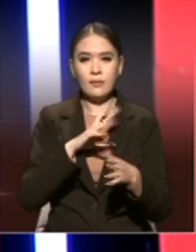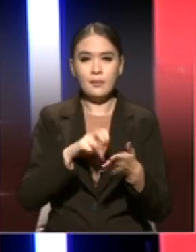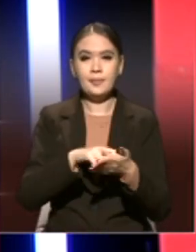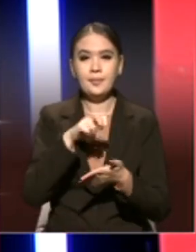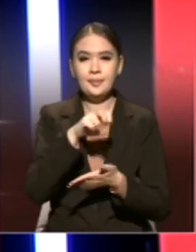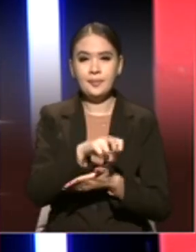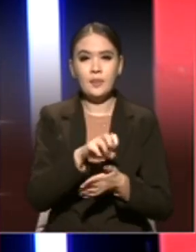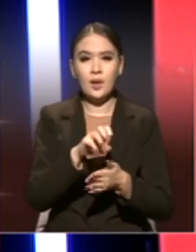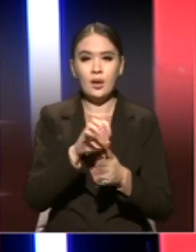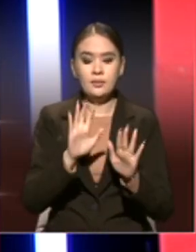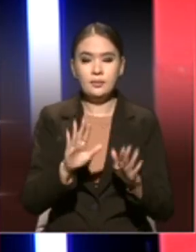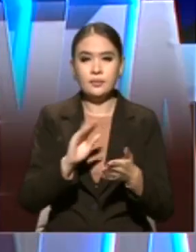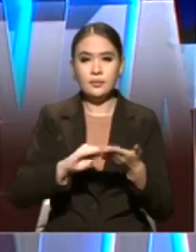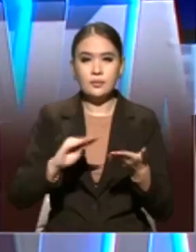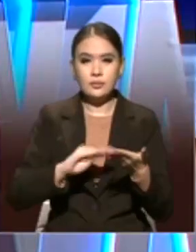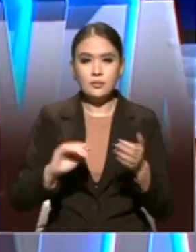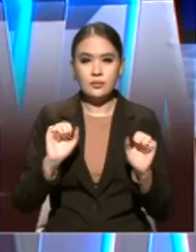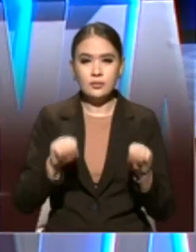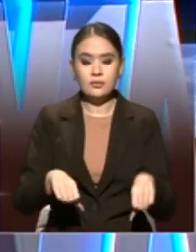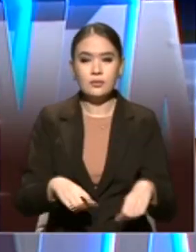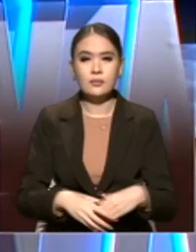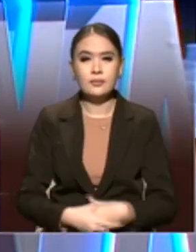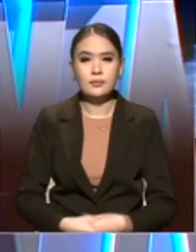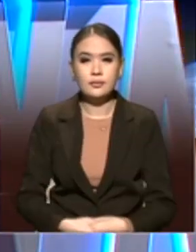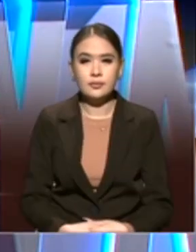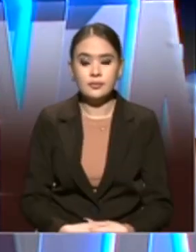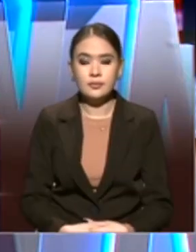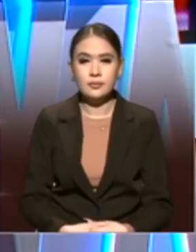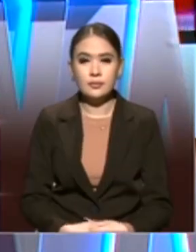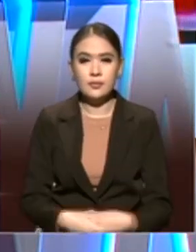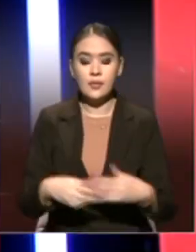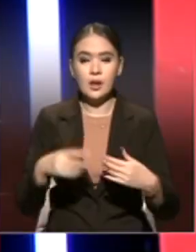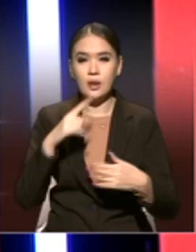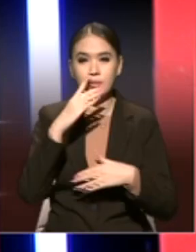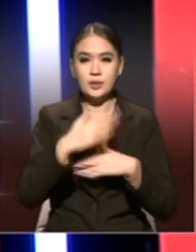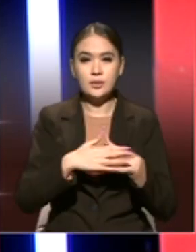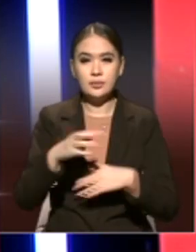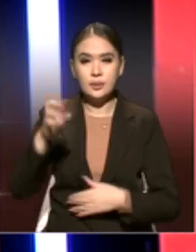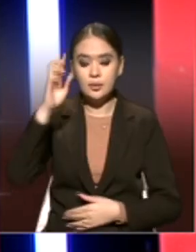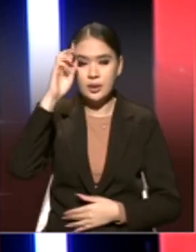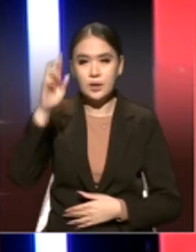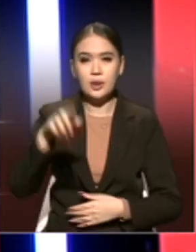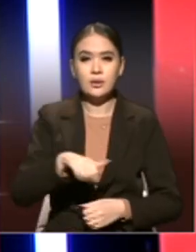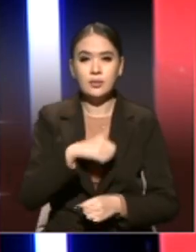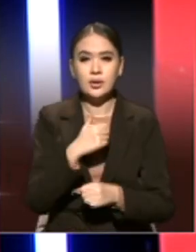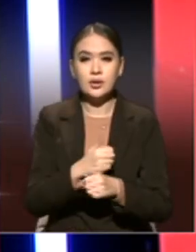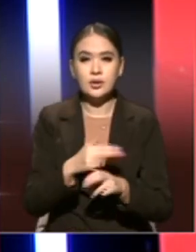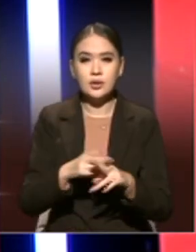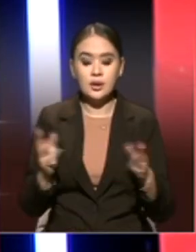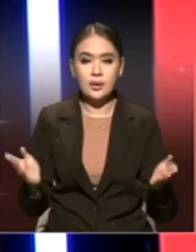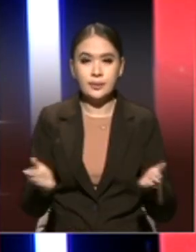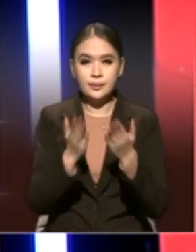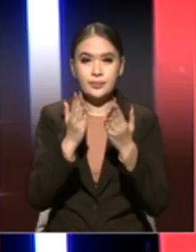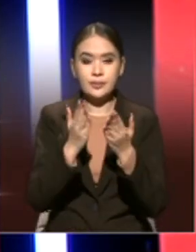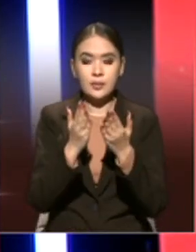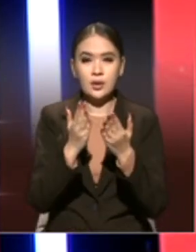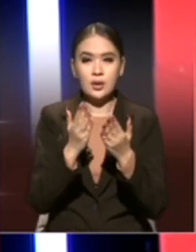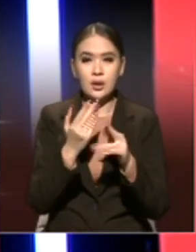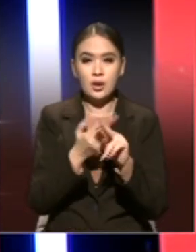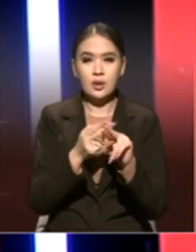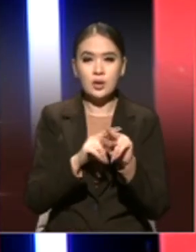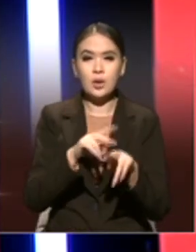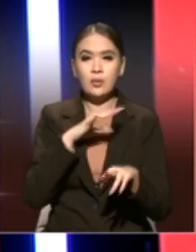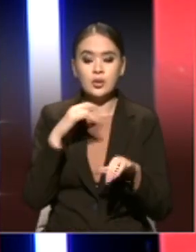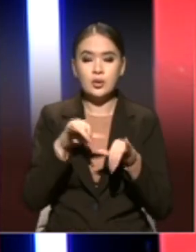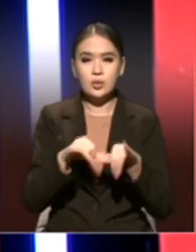дыбыстық болмасын. Тек қана жазбаша түрдегі хабарламаларды оқимыз. Биыл мемлекет басшысы сарбаздарды әлеуметтік қолдау шараларын мейлінше көбейту